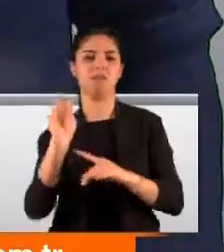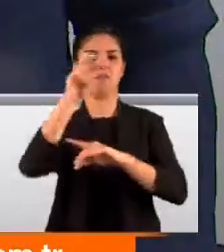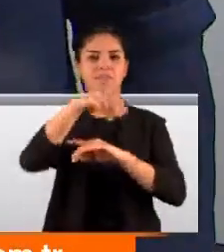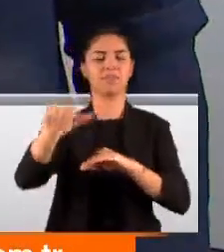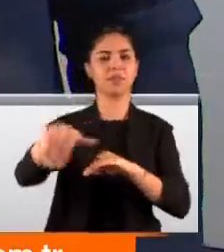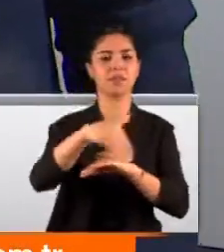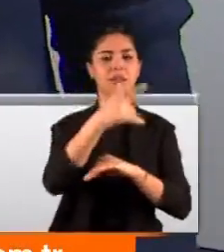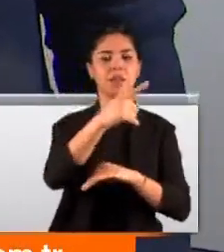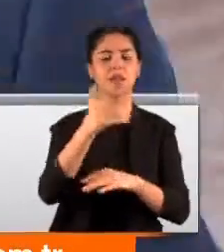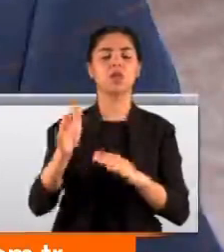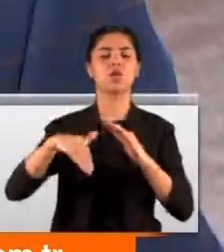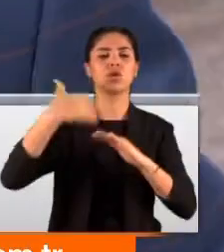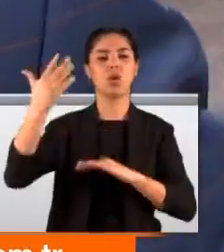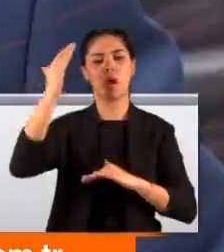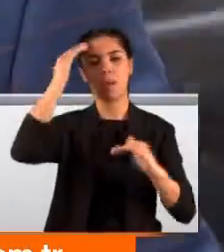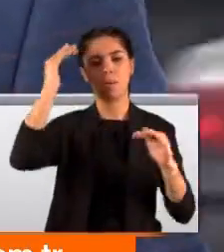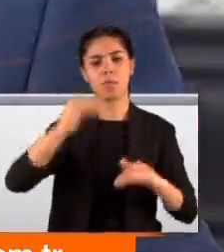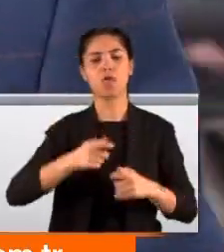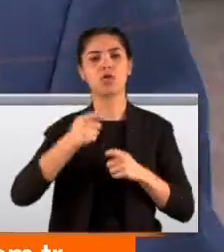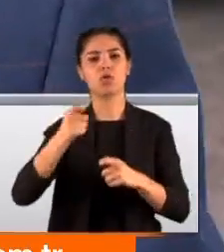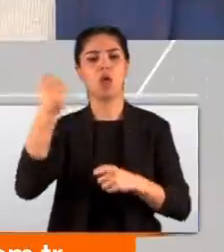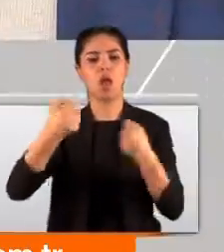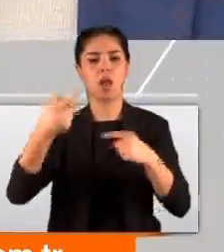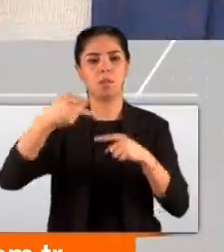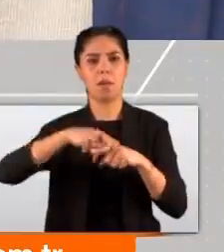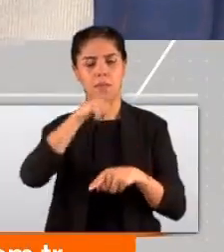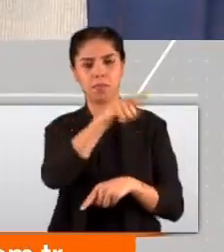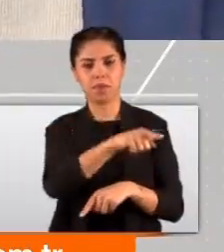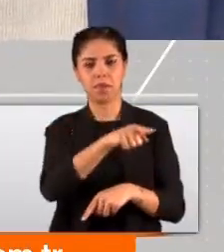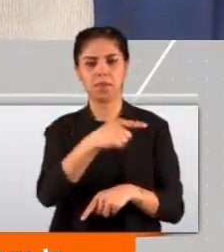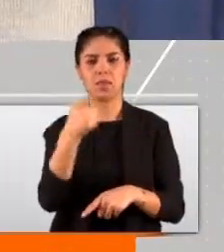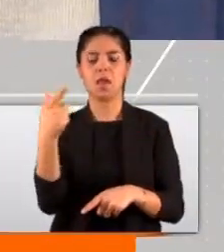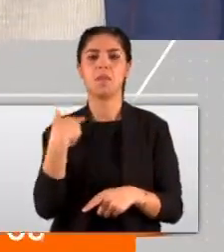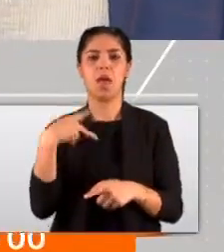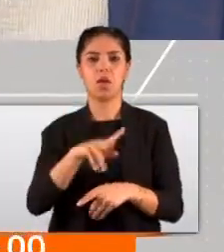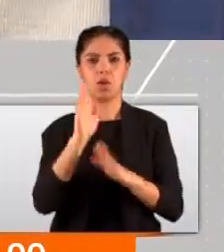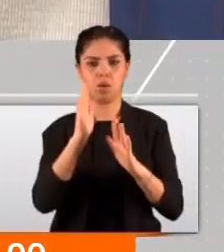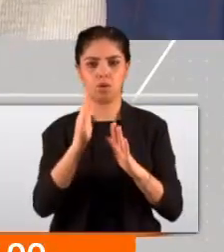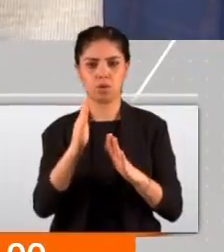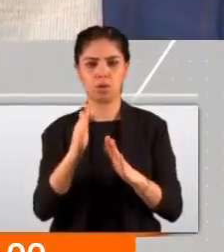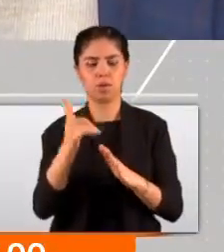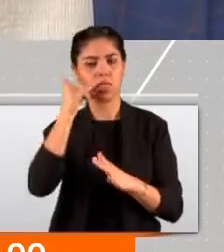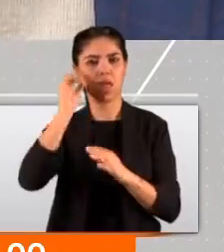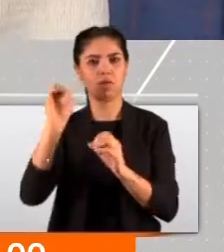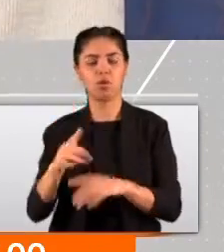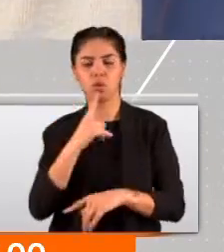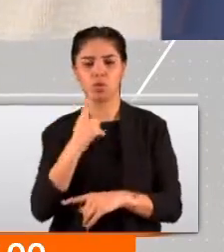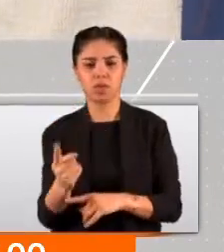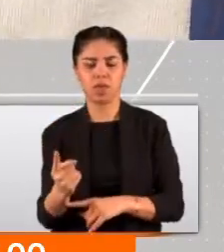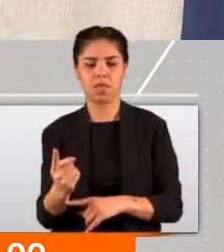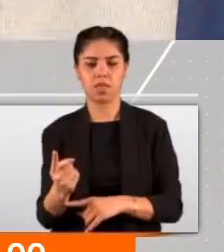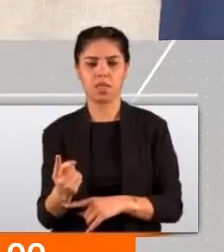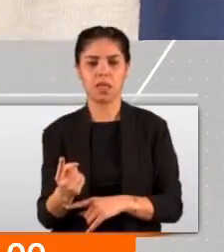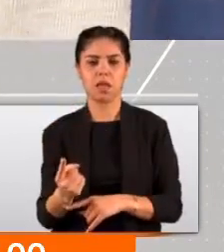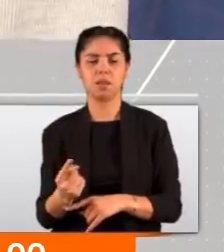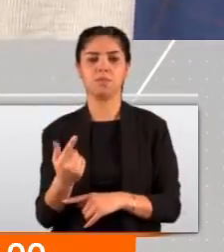başına gelmeyen kalmadı. Zorla araca bindirdim ön koltuğa. Kontağa bastım, devam edeceğim. Abi telefonum düşmüş dedi.